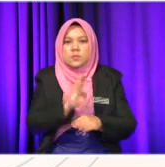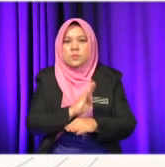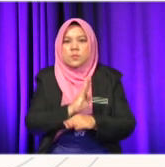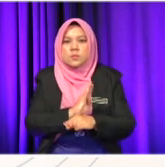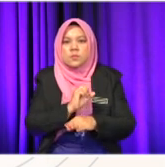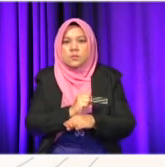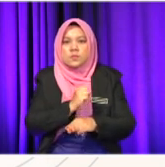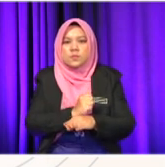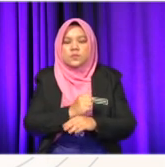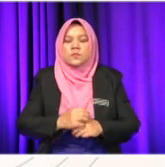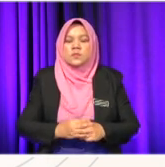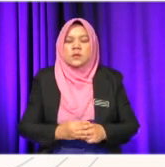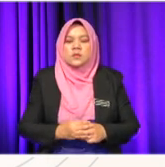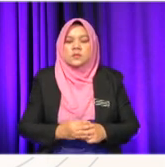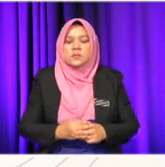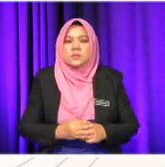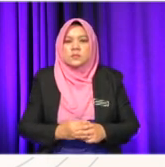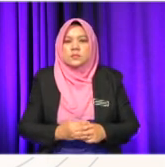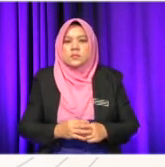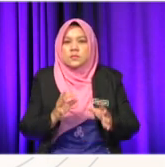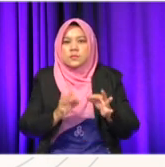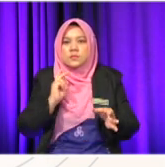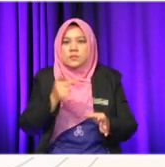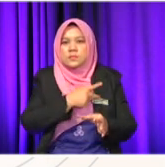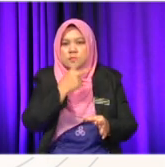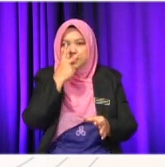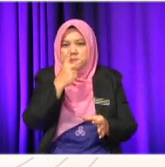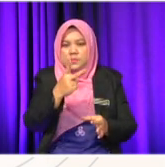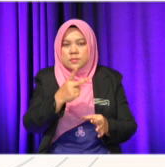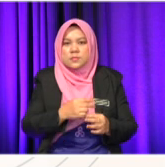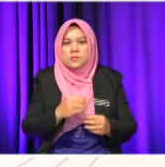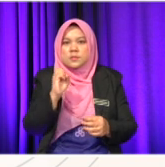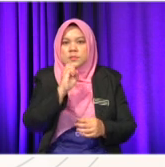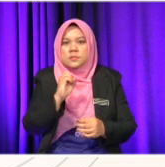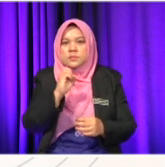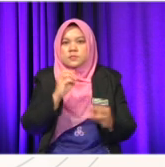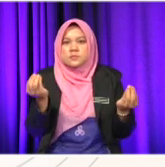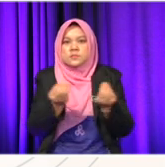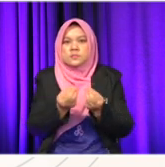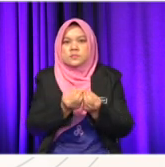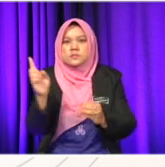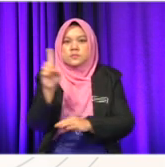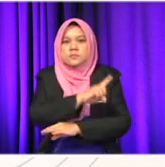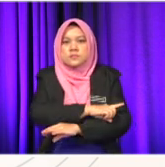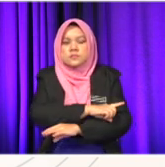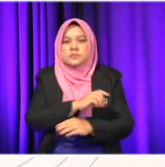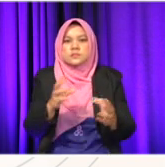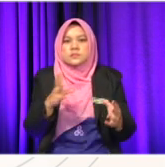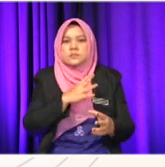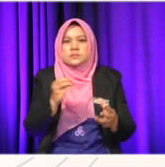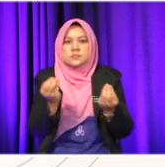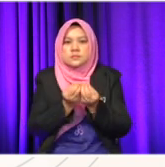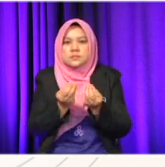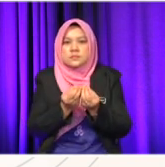multimedia Oke so kalau kita lihat dekat sini Diko songkan jumlah hari dan dikosongkan dengan